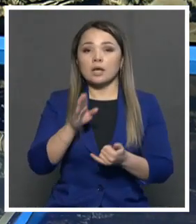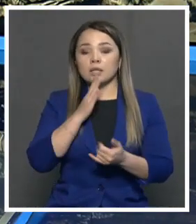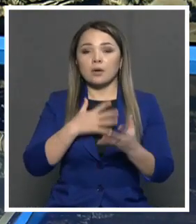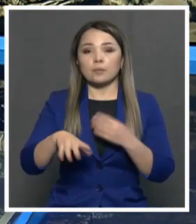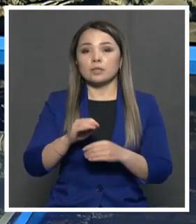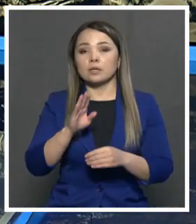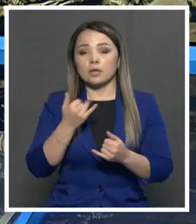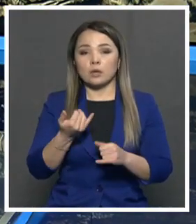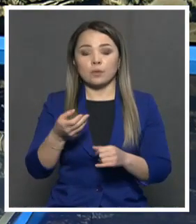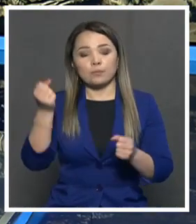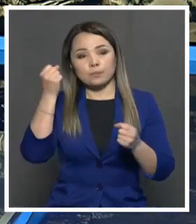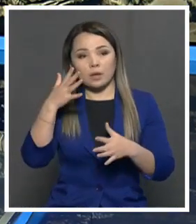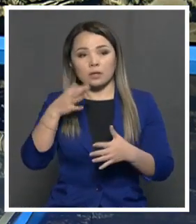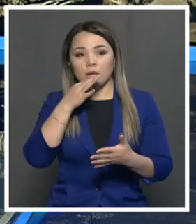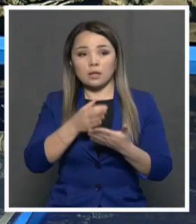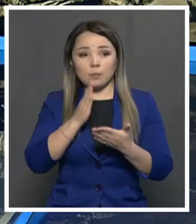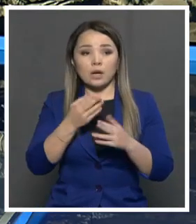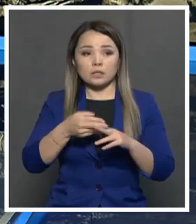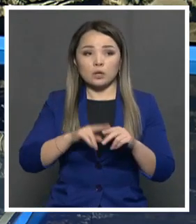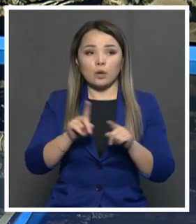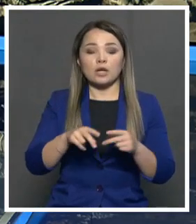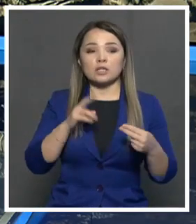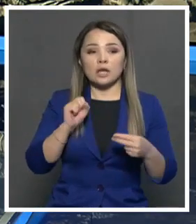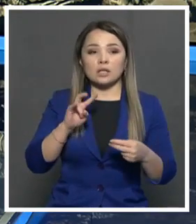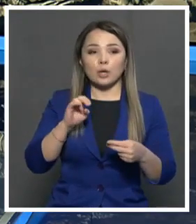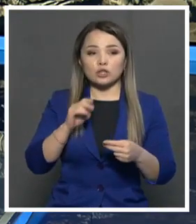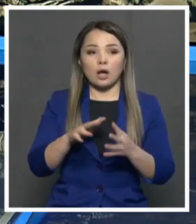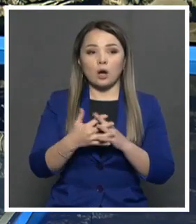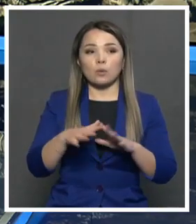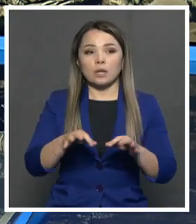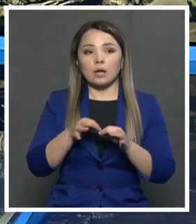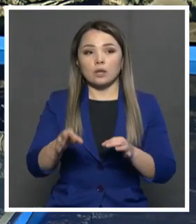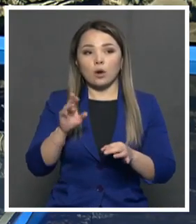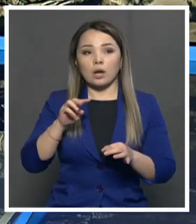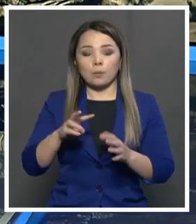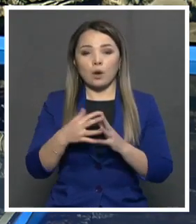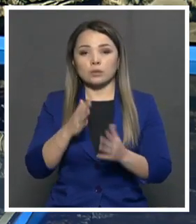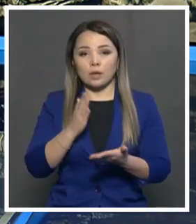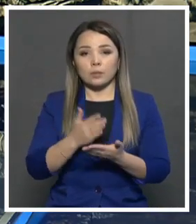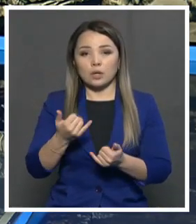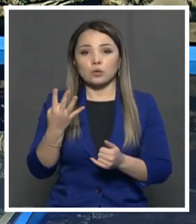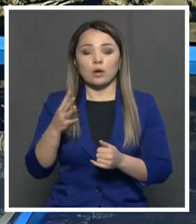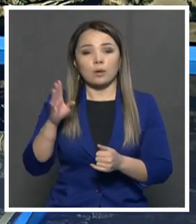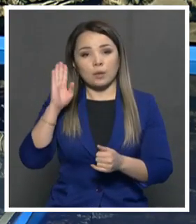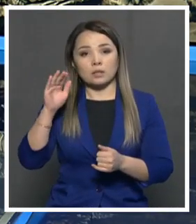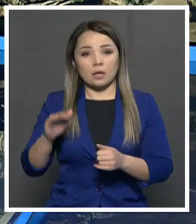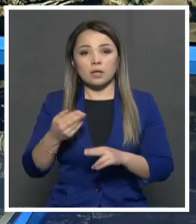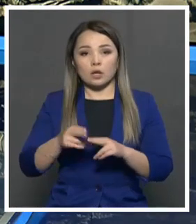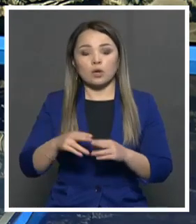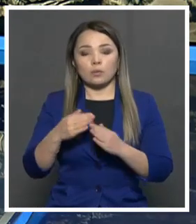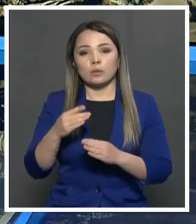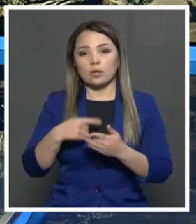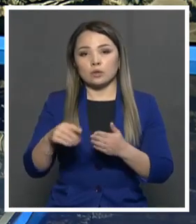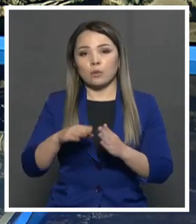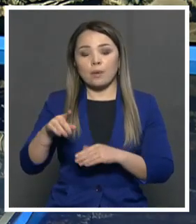балалардың екеуі қазір ес-түссіз жатыр. Оқиға Еңбекшіқазақ ауданының Қорам ауылында болған. 4-ші бала дәрігерлер қараған соң үйіне жіберілді. Ал көлікке